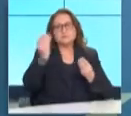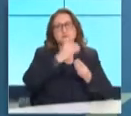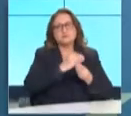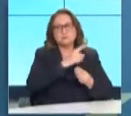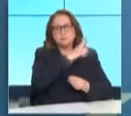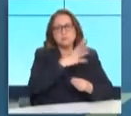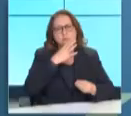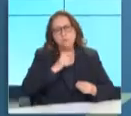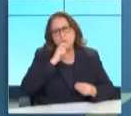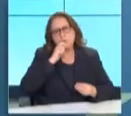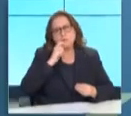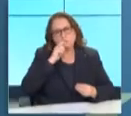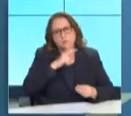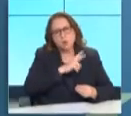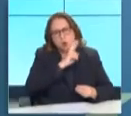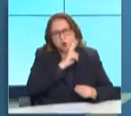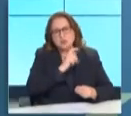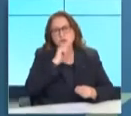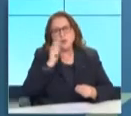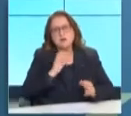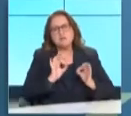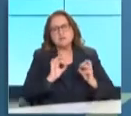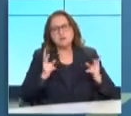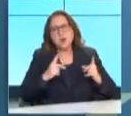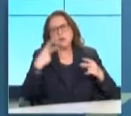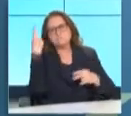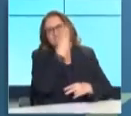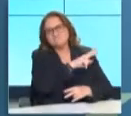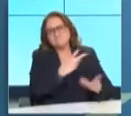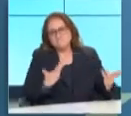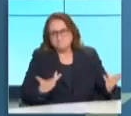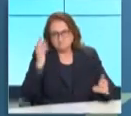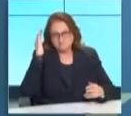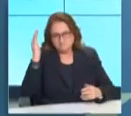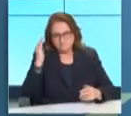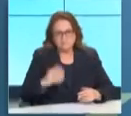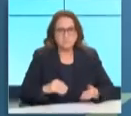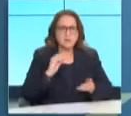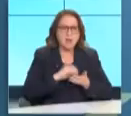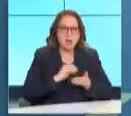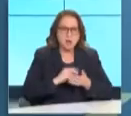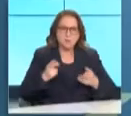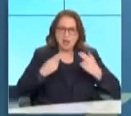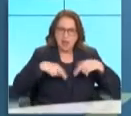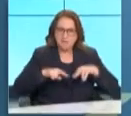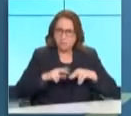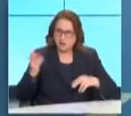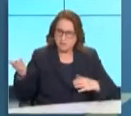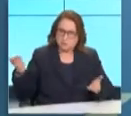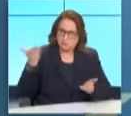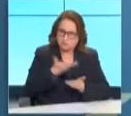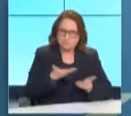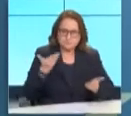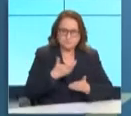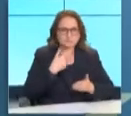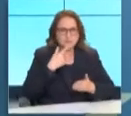παρεμβάσεις. Τέλος, με μεγάλη χαρά ακούσαμε τις ανακοινώσεις της Πρόεδρου της Ευρωπαϊκής Επιτροπής ότι πια η